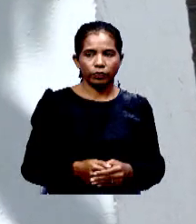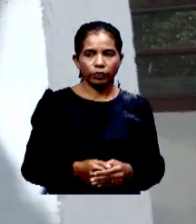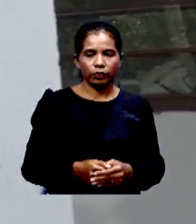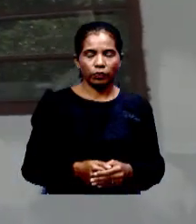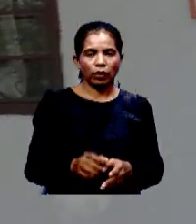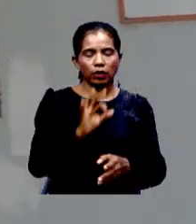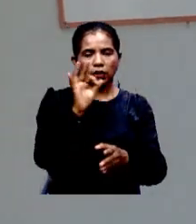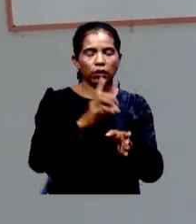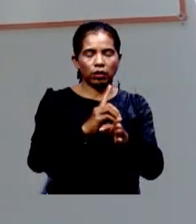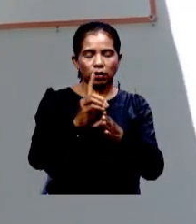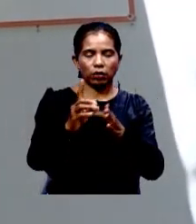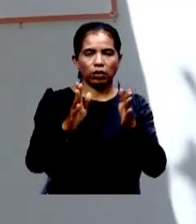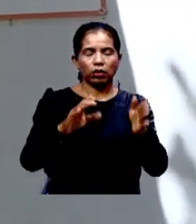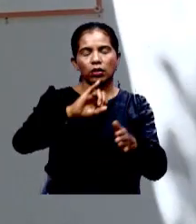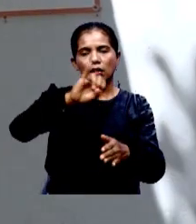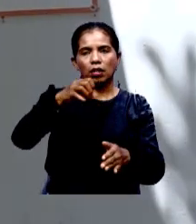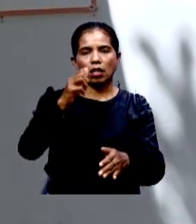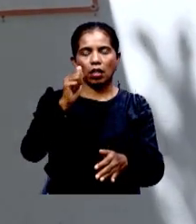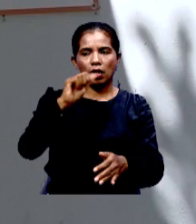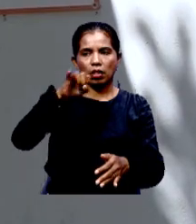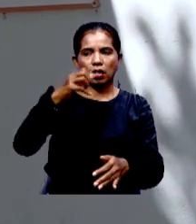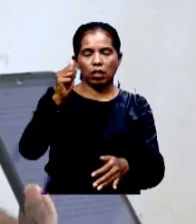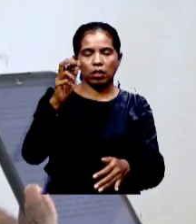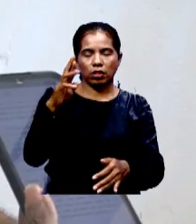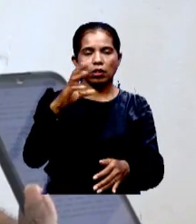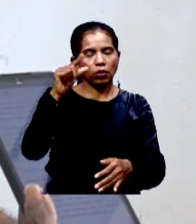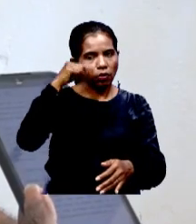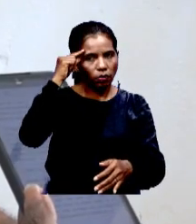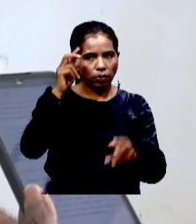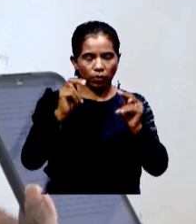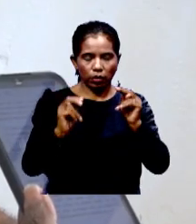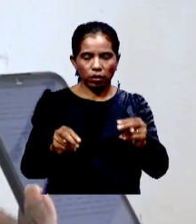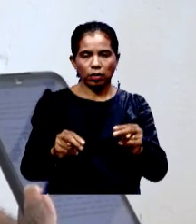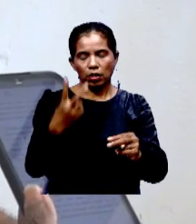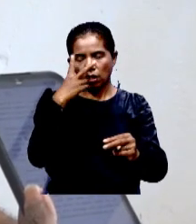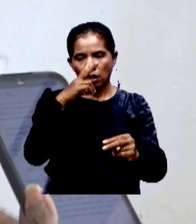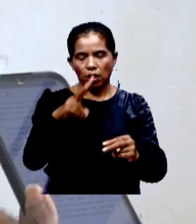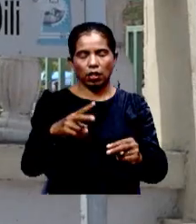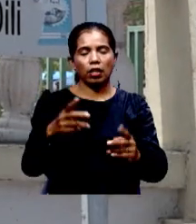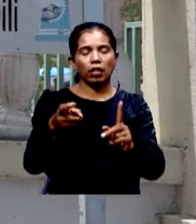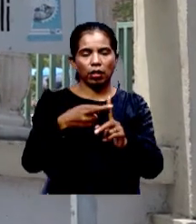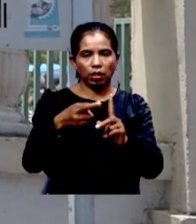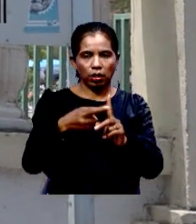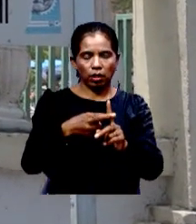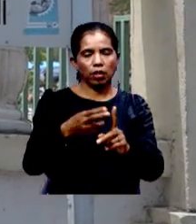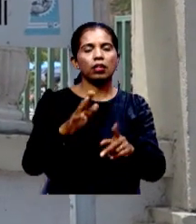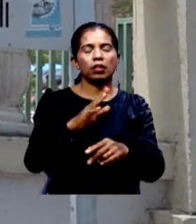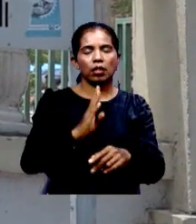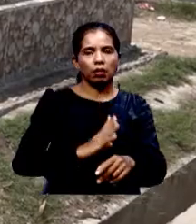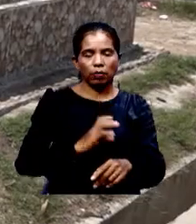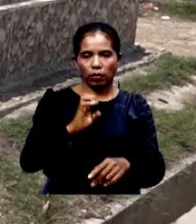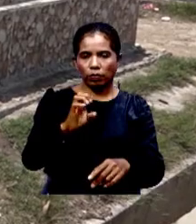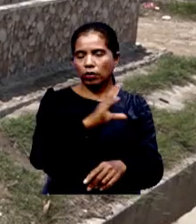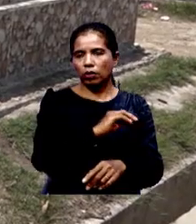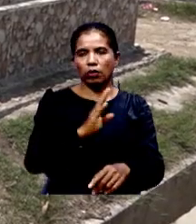Sestane, Diretor Ajar José Luis Oliveira Hateten, Governo Persija haloja está um dia que o cemitério público Sira Hanesan Bekusi no Cacaledum,